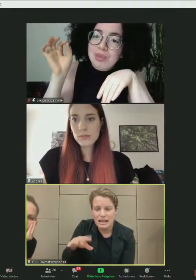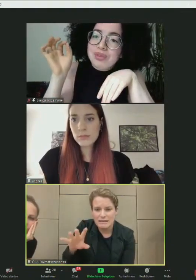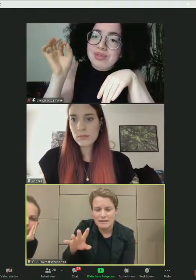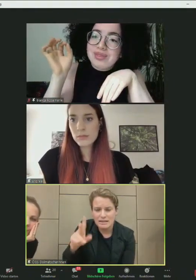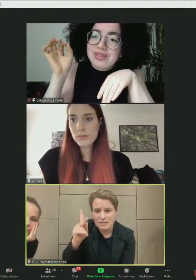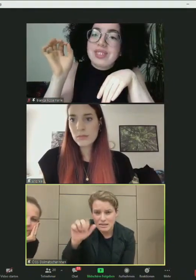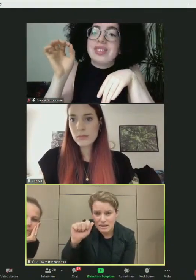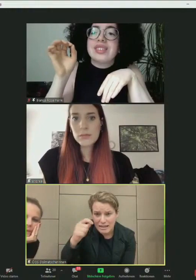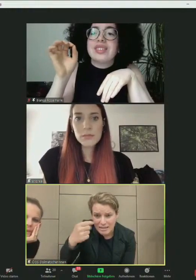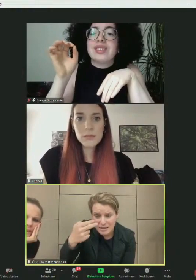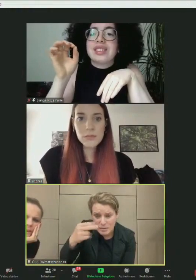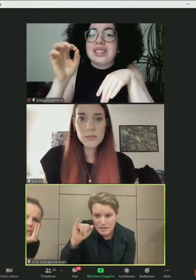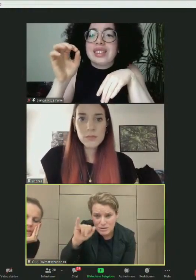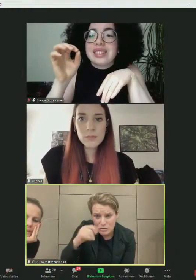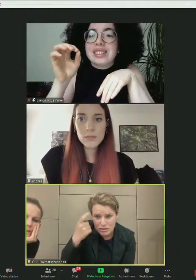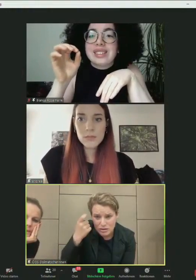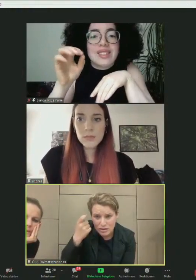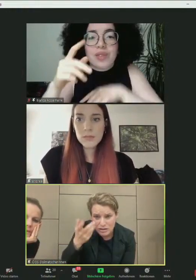Kathi.